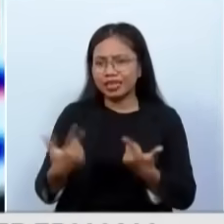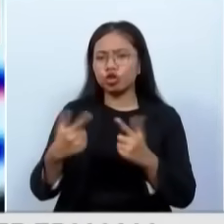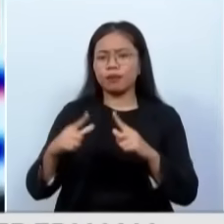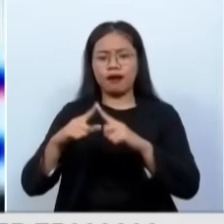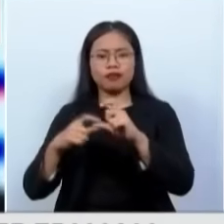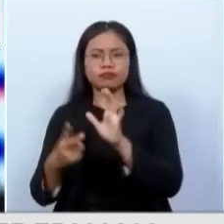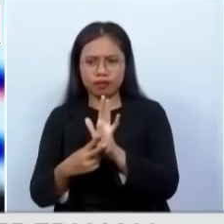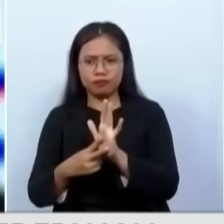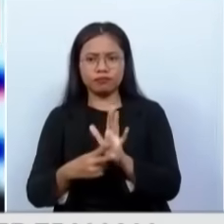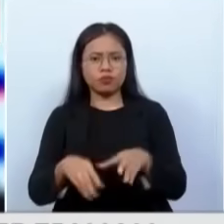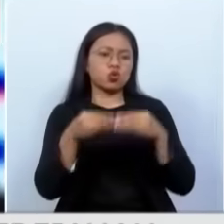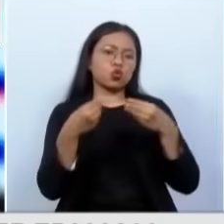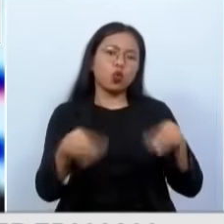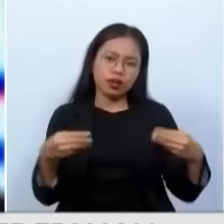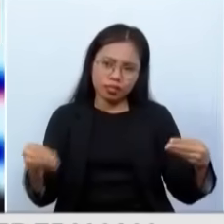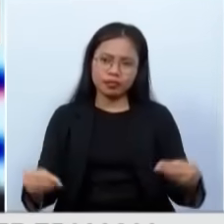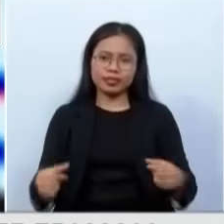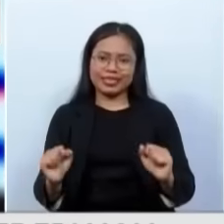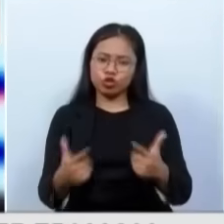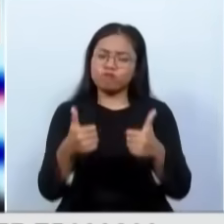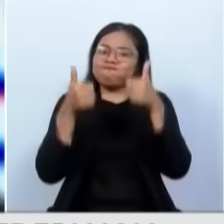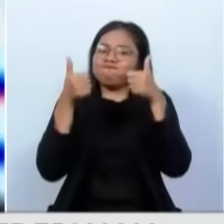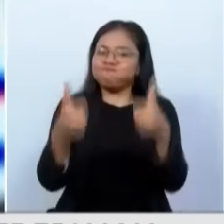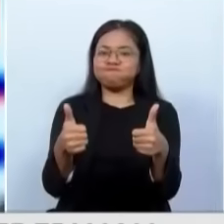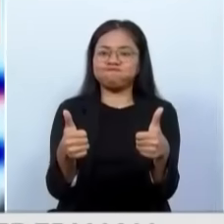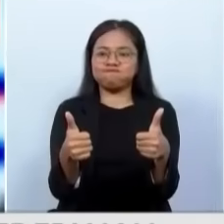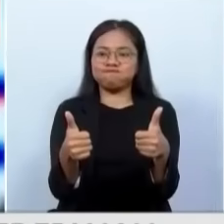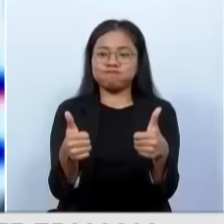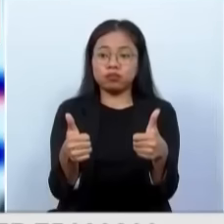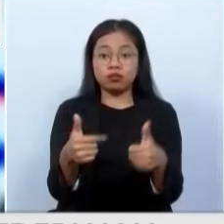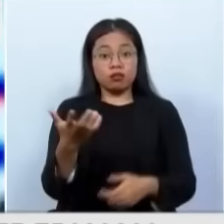secara signifikan saya mengajak semua